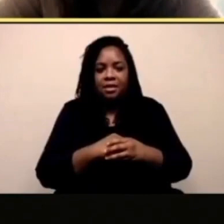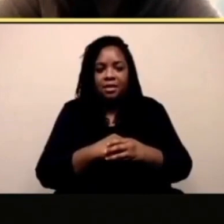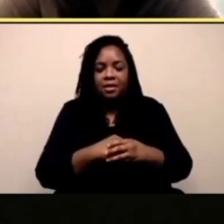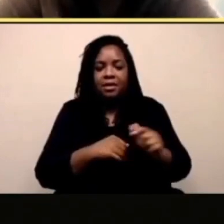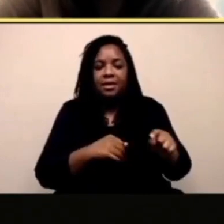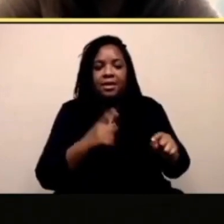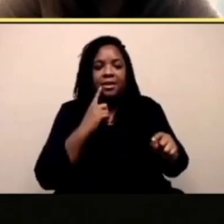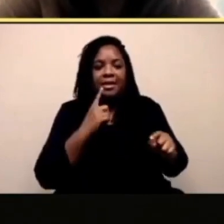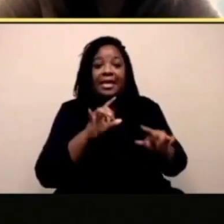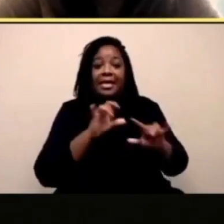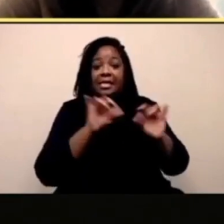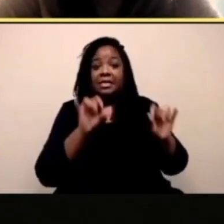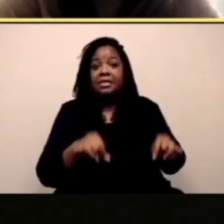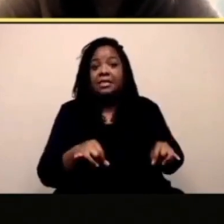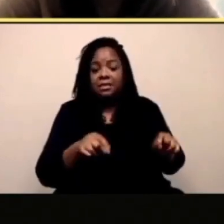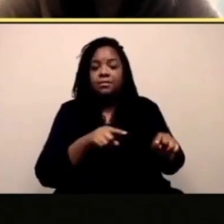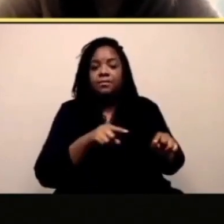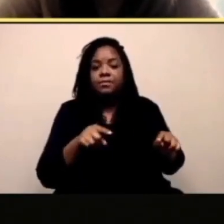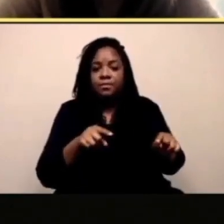です